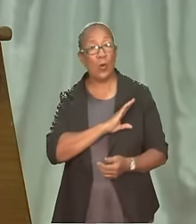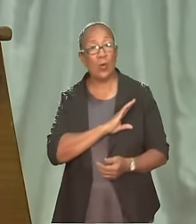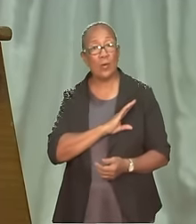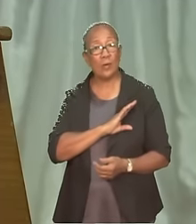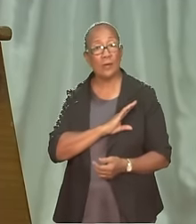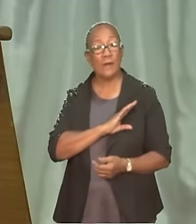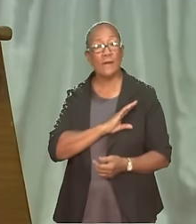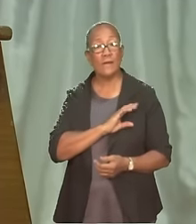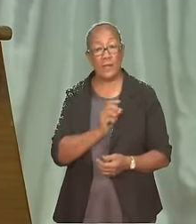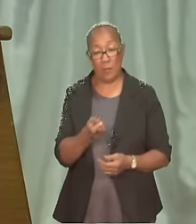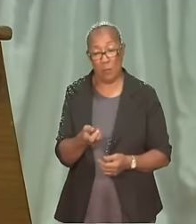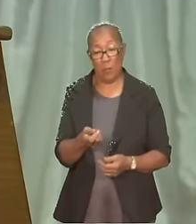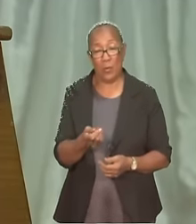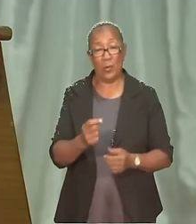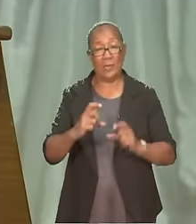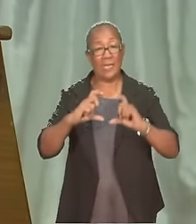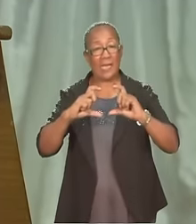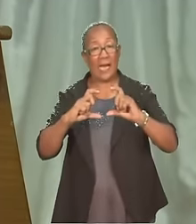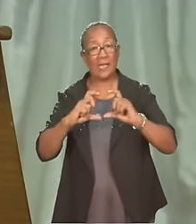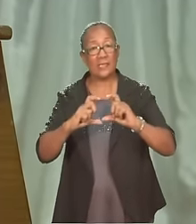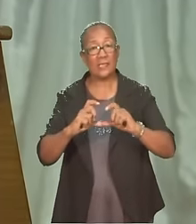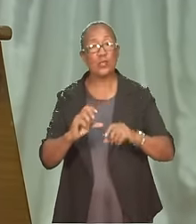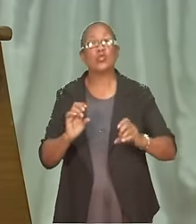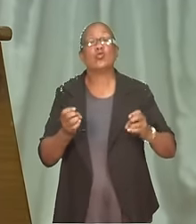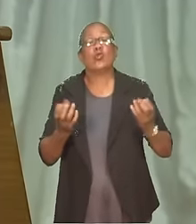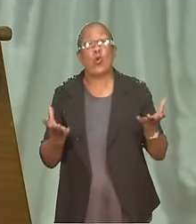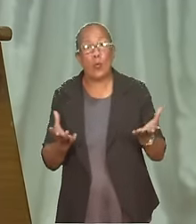moneycartas er oneigenlijk gebruikt is.